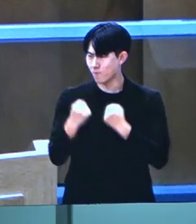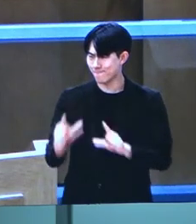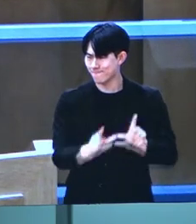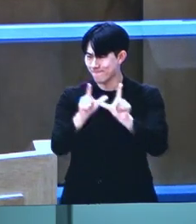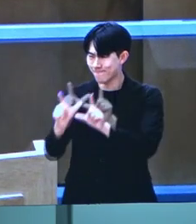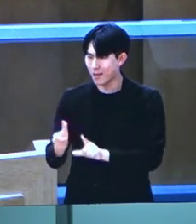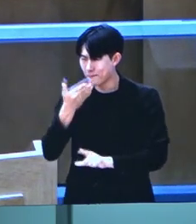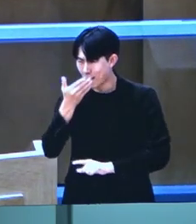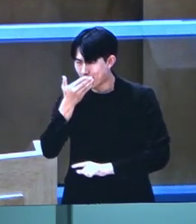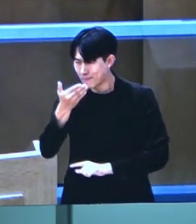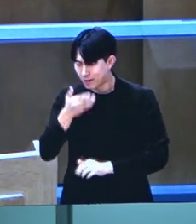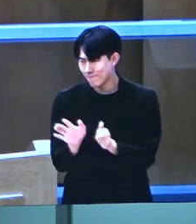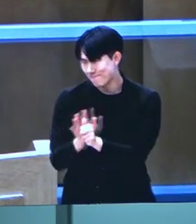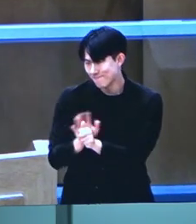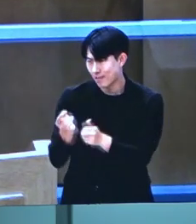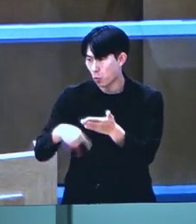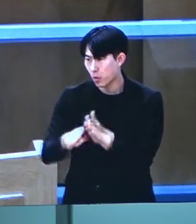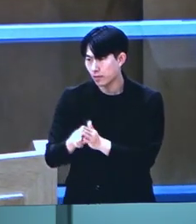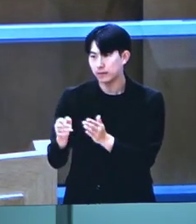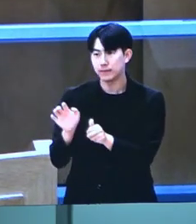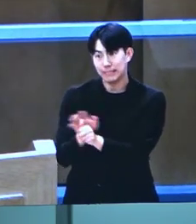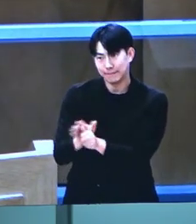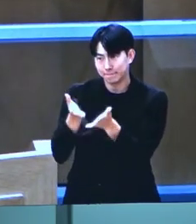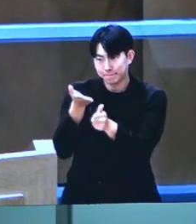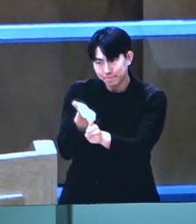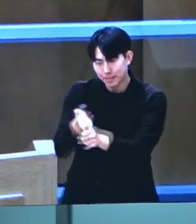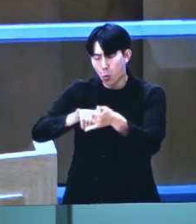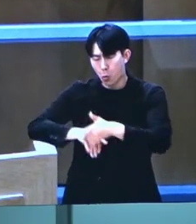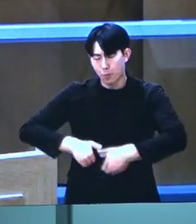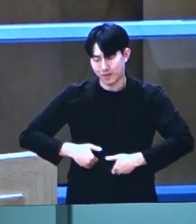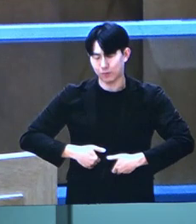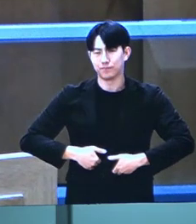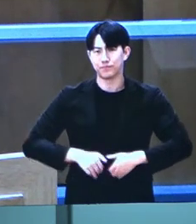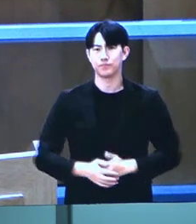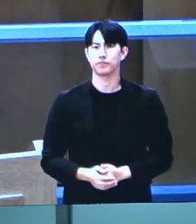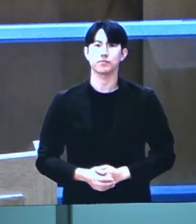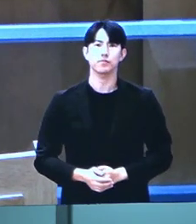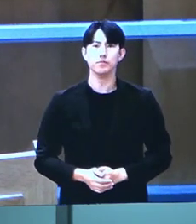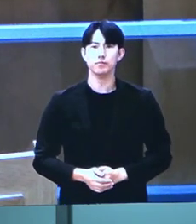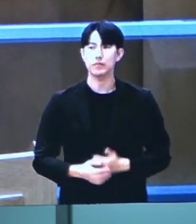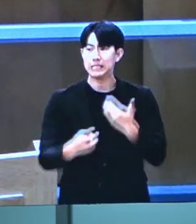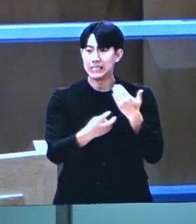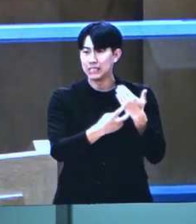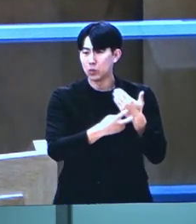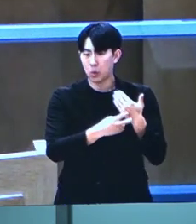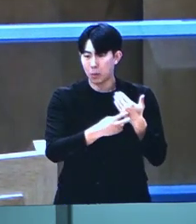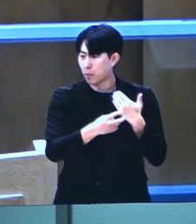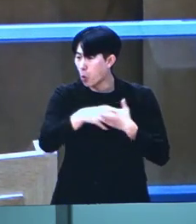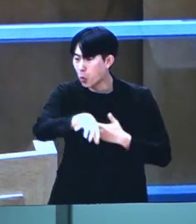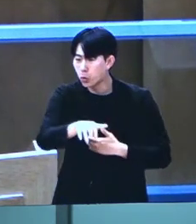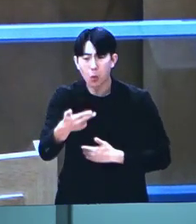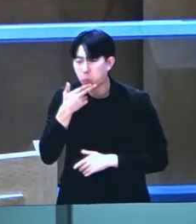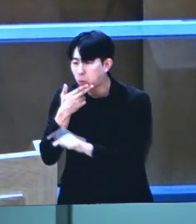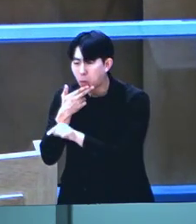있는 의료 서비스를 제공하는 필수적인 존재입니다. 특히 의료 접근성이 낮은 지역이나